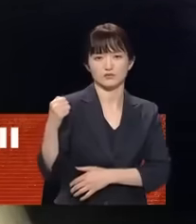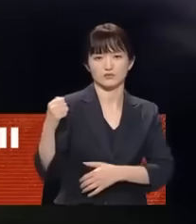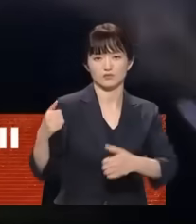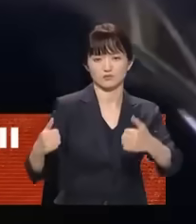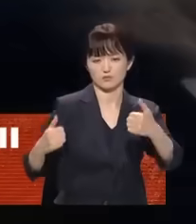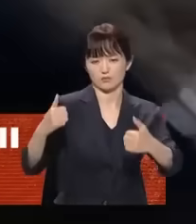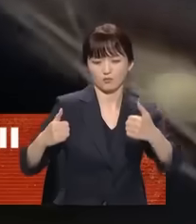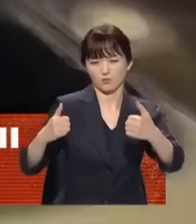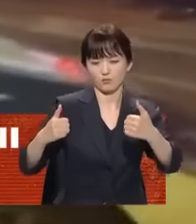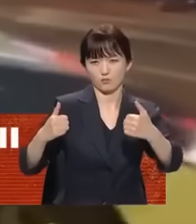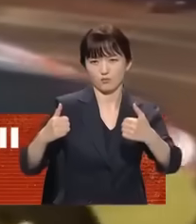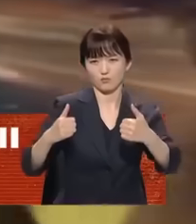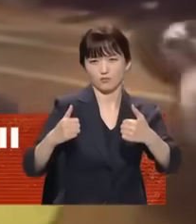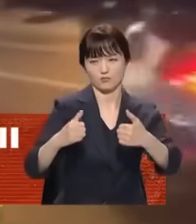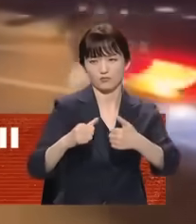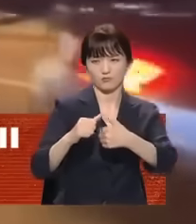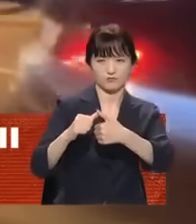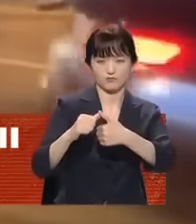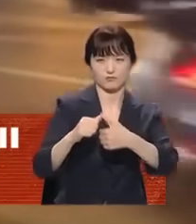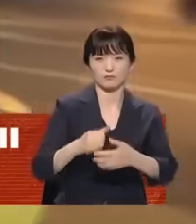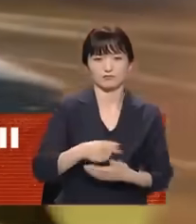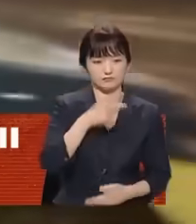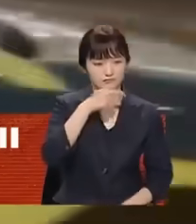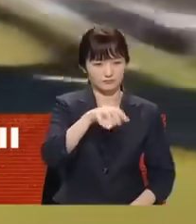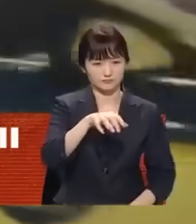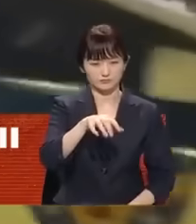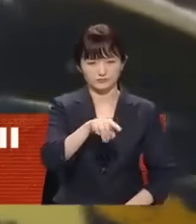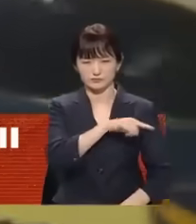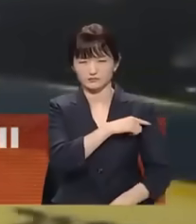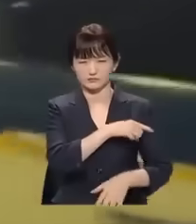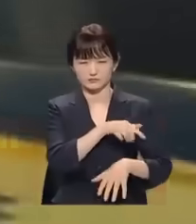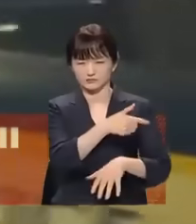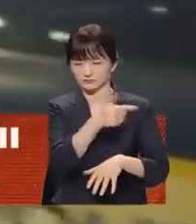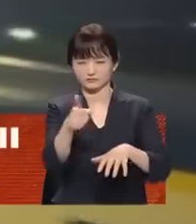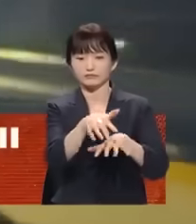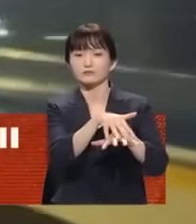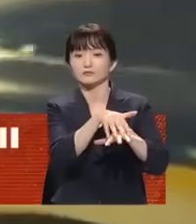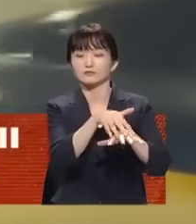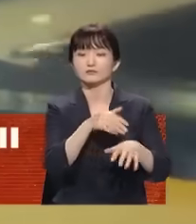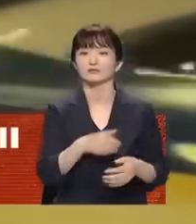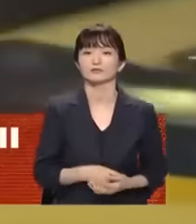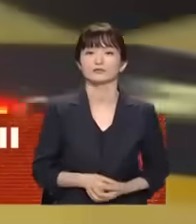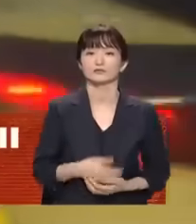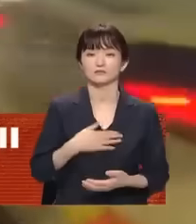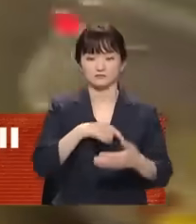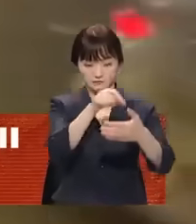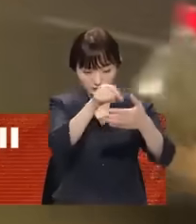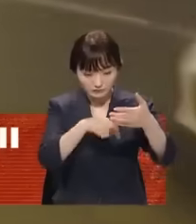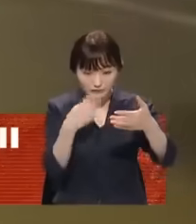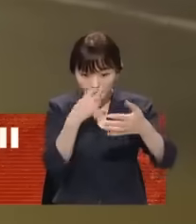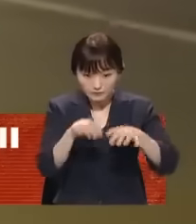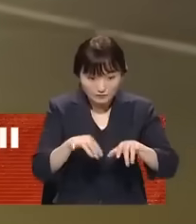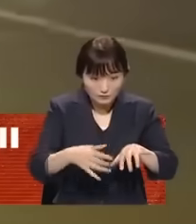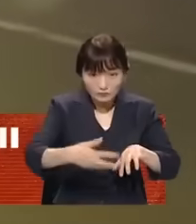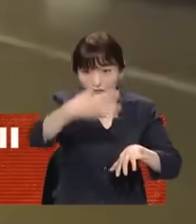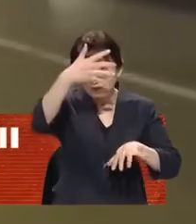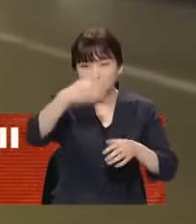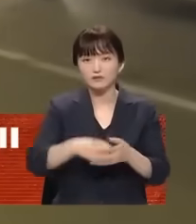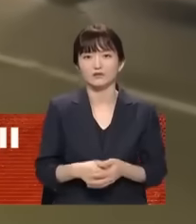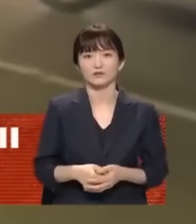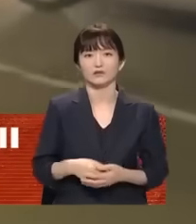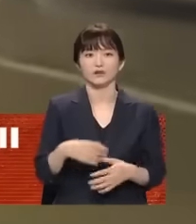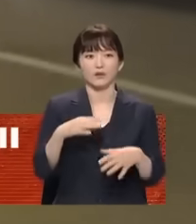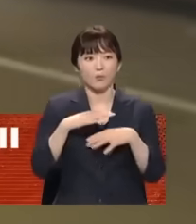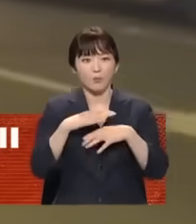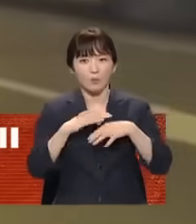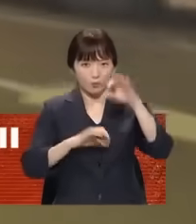지금도 뭐 수원지역에서는 가장 최대 폭력조직 중에 하나라고 하는데 실제 저도 이제 기사를 검색해봤더니 뭐 어마무시한 또 사건들이